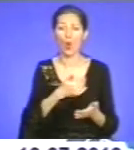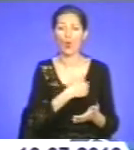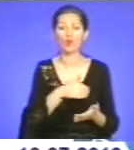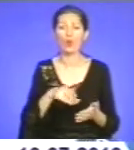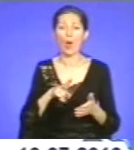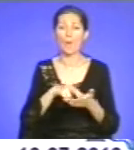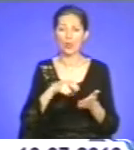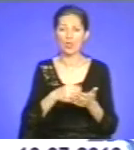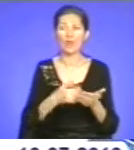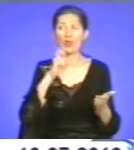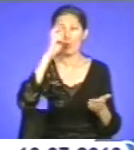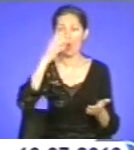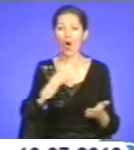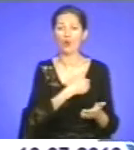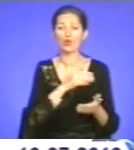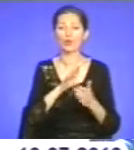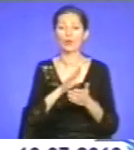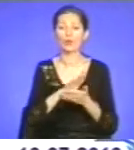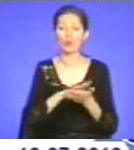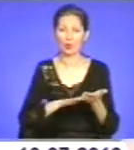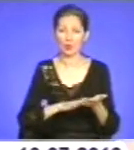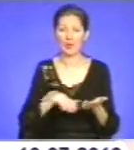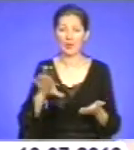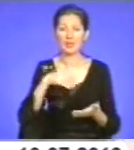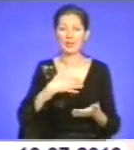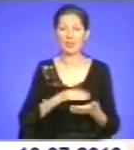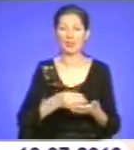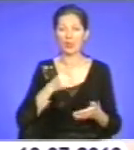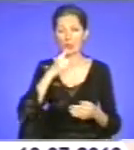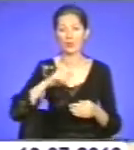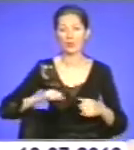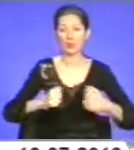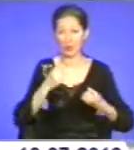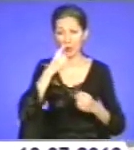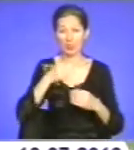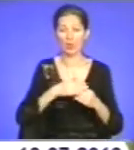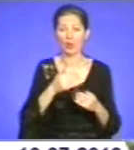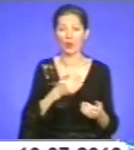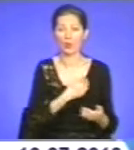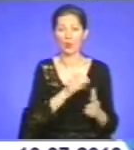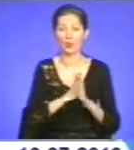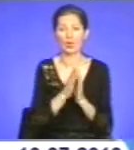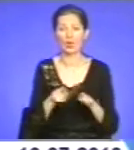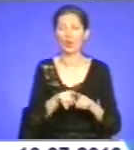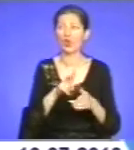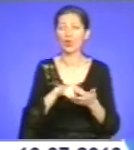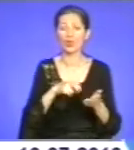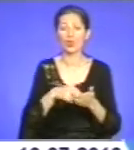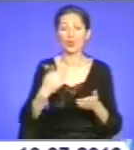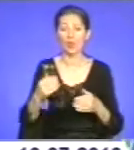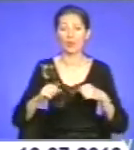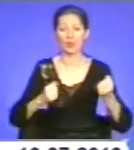і простити всіх своїх ближніх, просити на них також прощення. На святі місця це взагалі